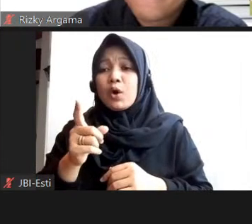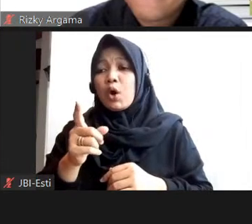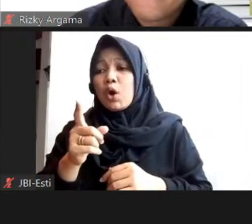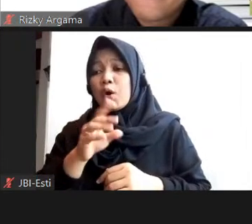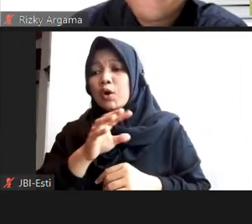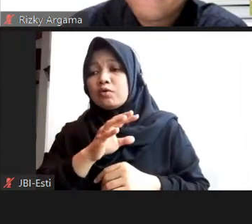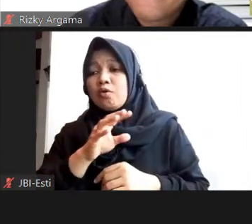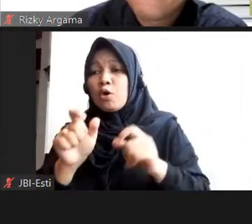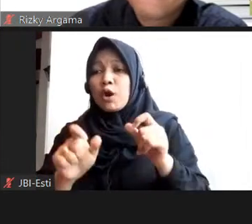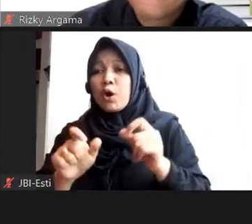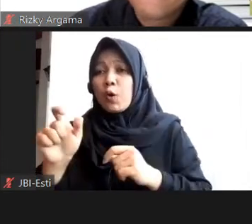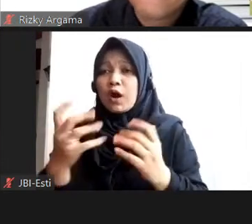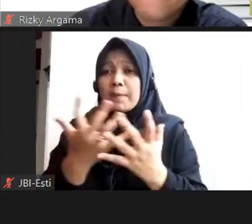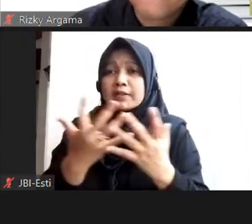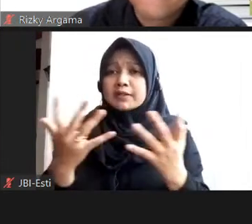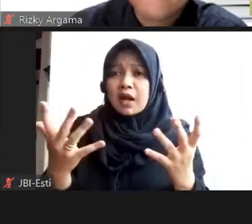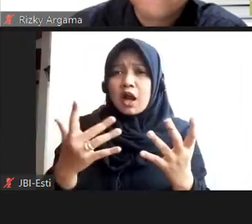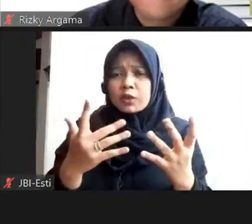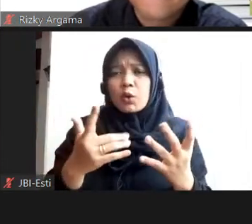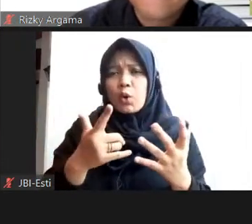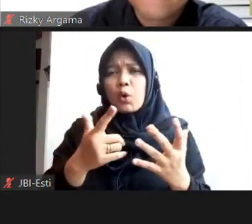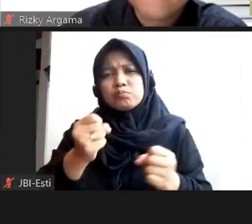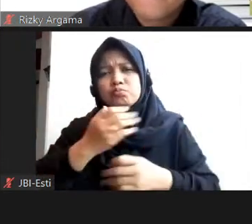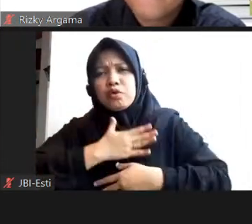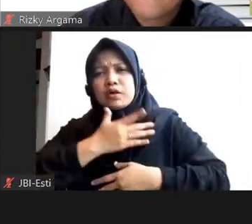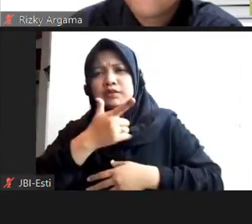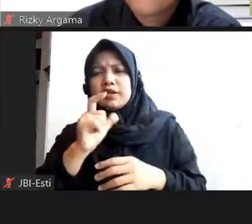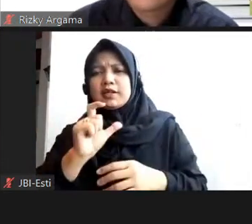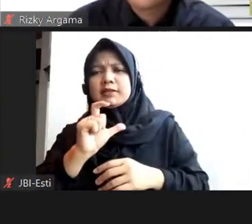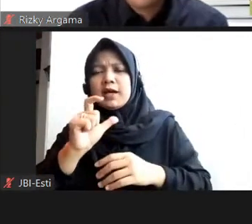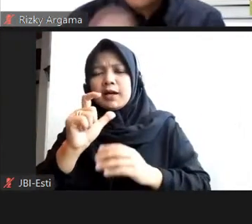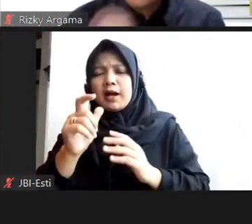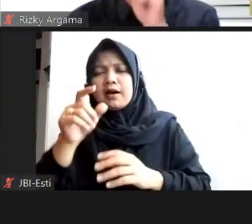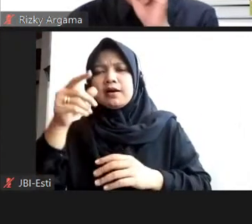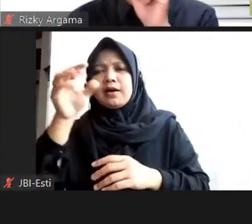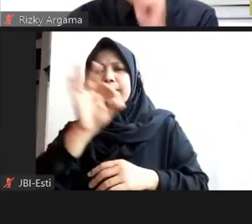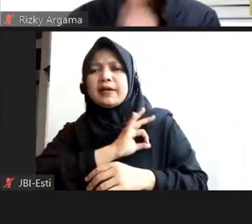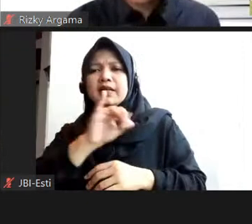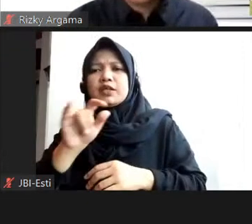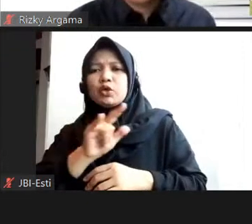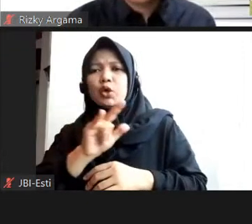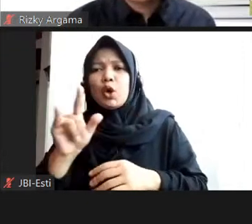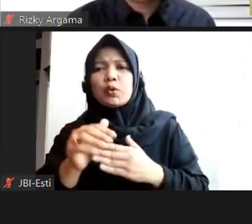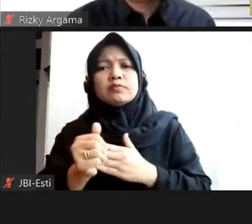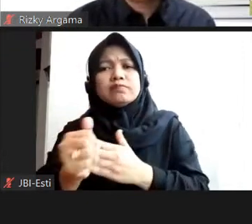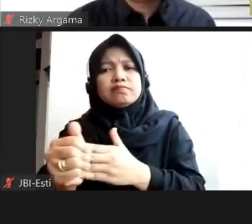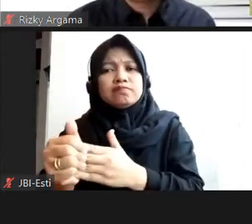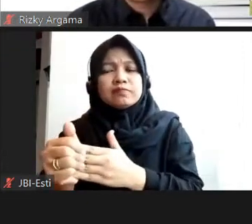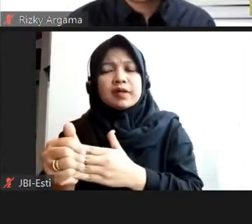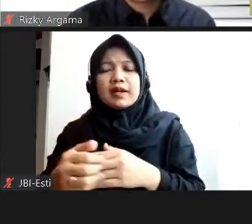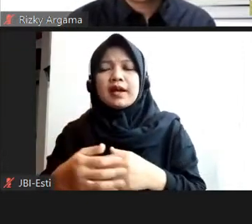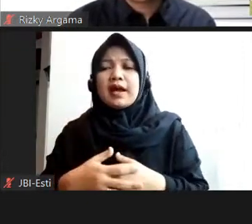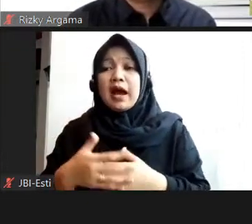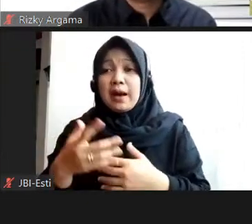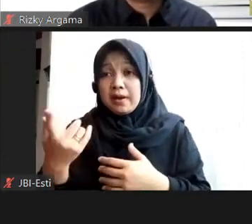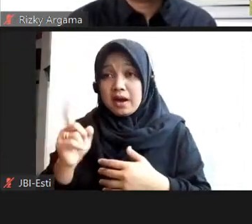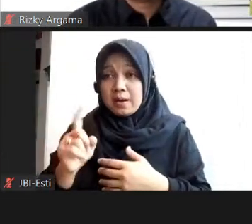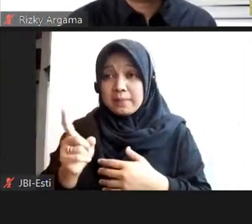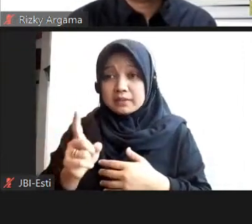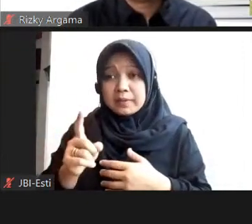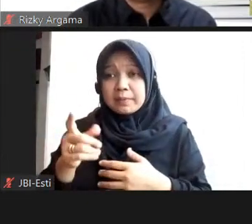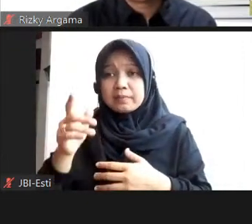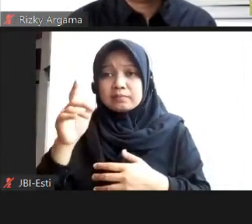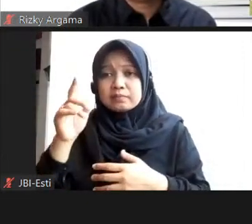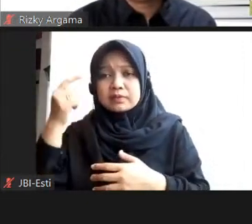respon terhadap COVID-19 rupanya tidak begitu efektif dan ada indikasi kemunduran demokrasi. Apakah ini disebabkan oleh manipulasi opini publik